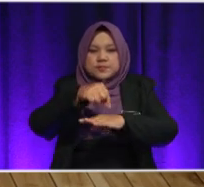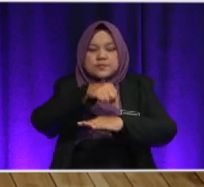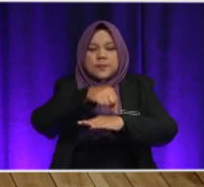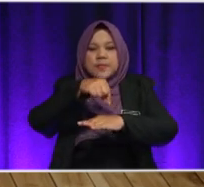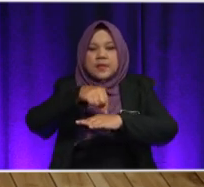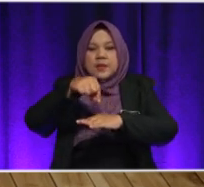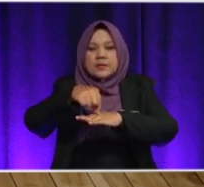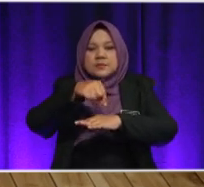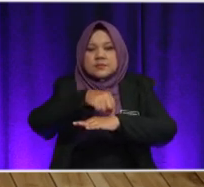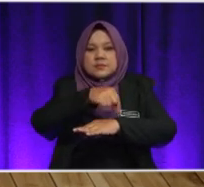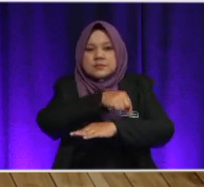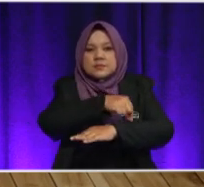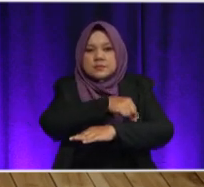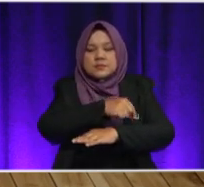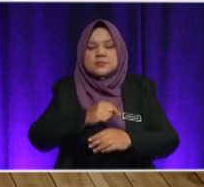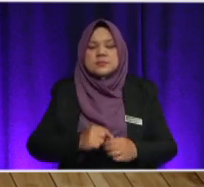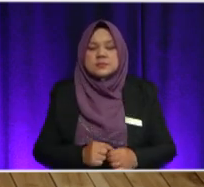pada kulit 4